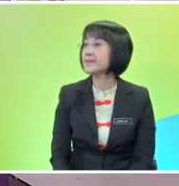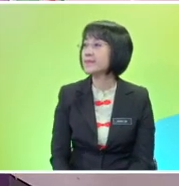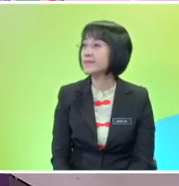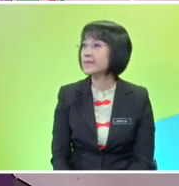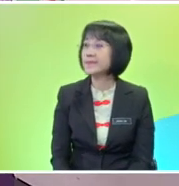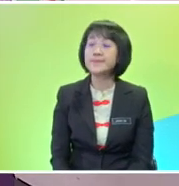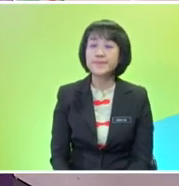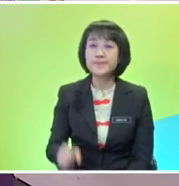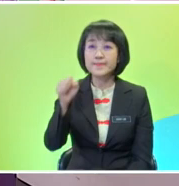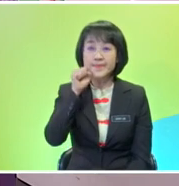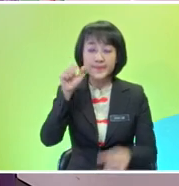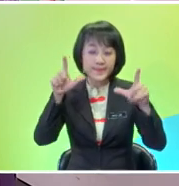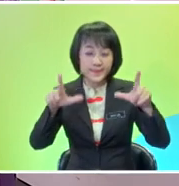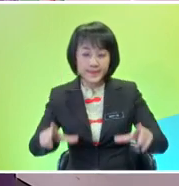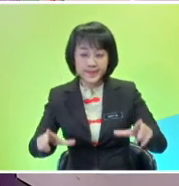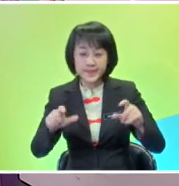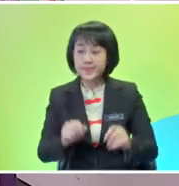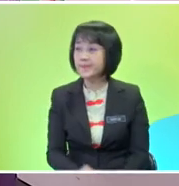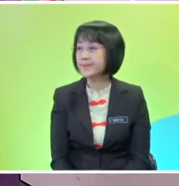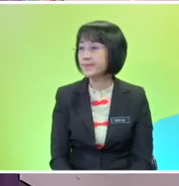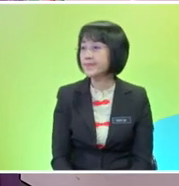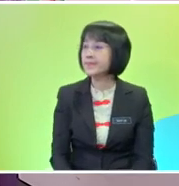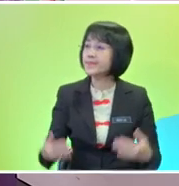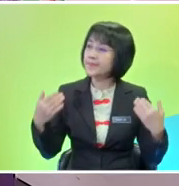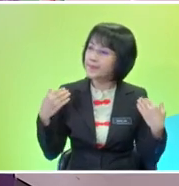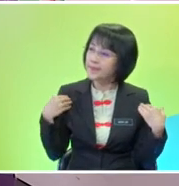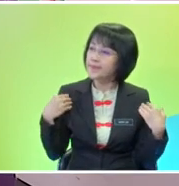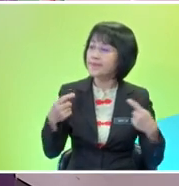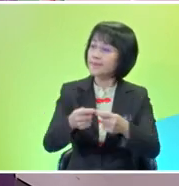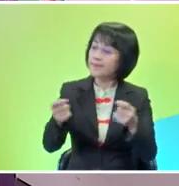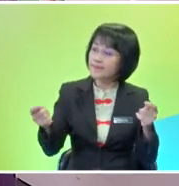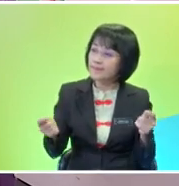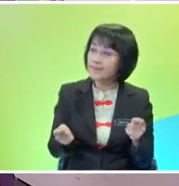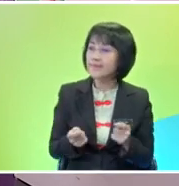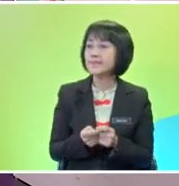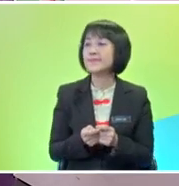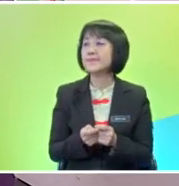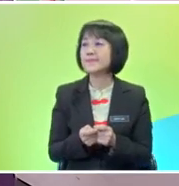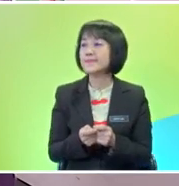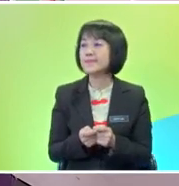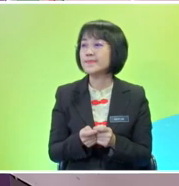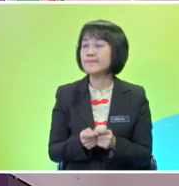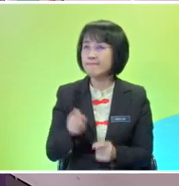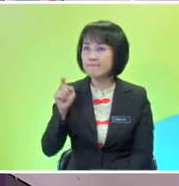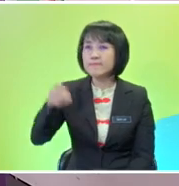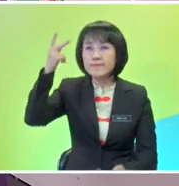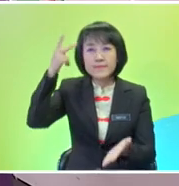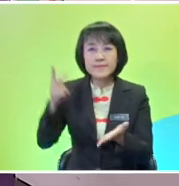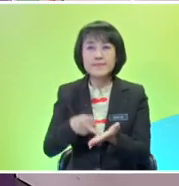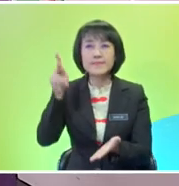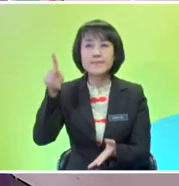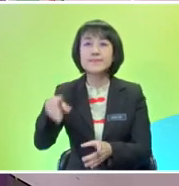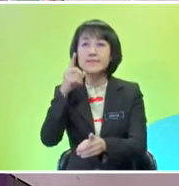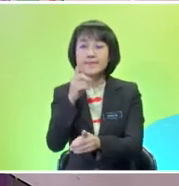Mira Letakkan ada yang kedudukannya pun ah kita kena pastikan dulu Betul ke